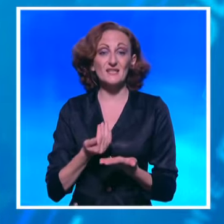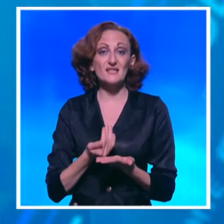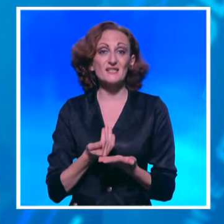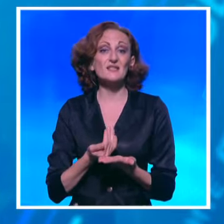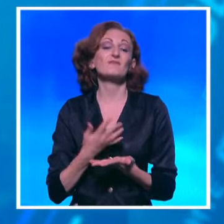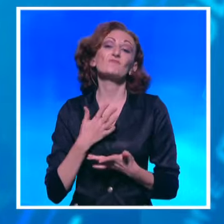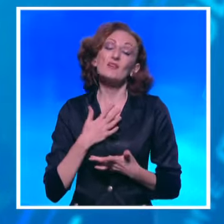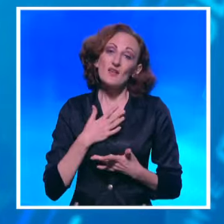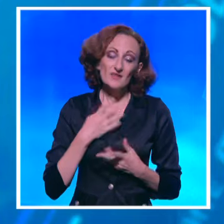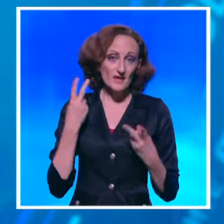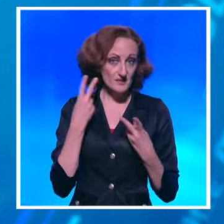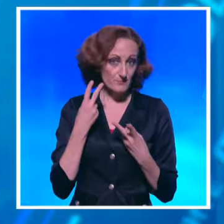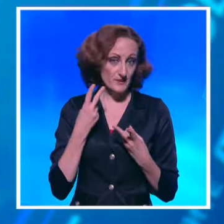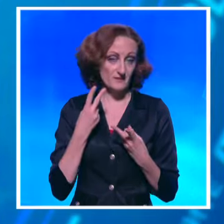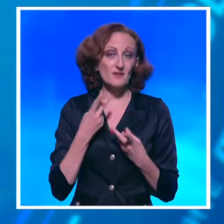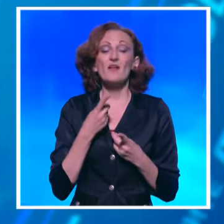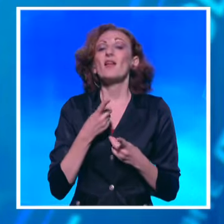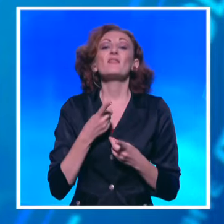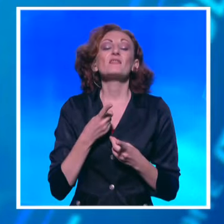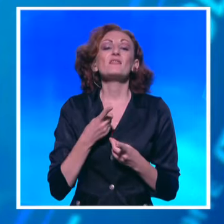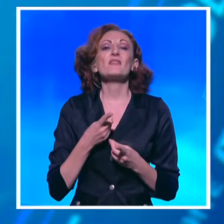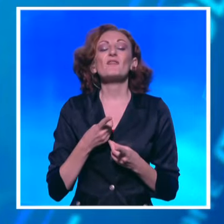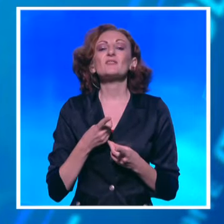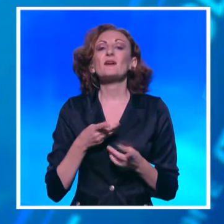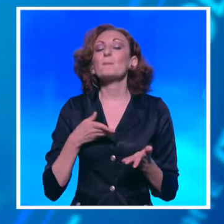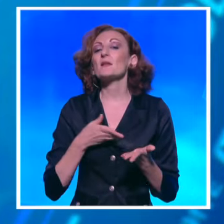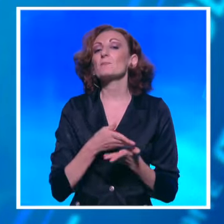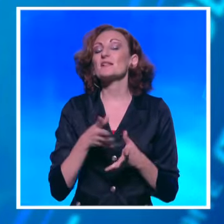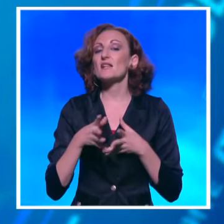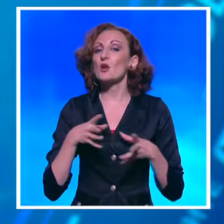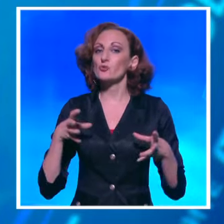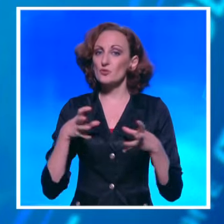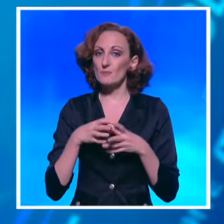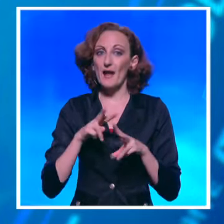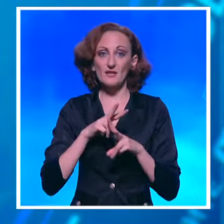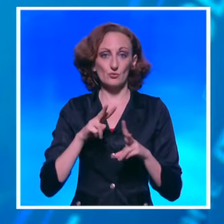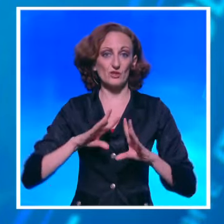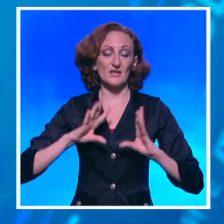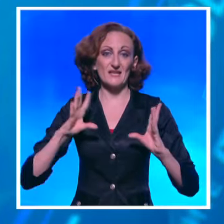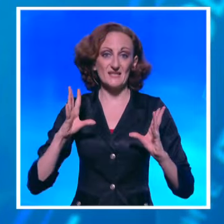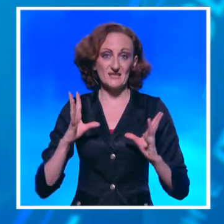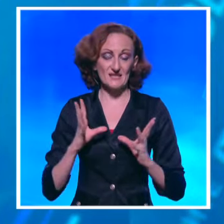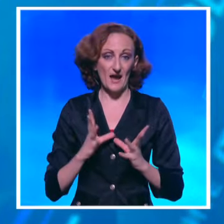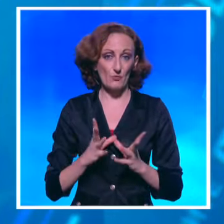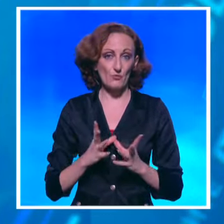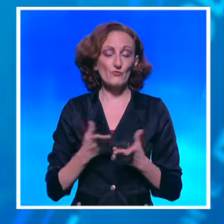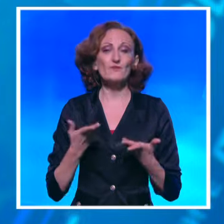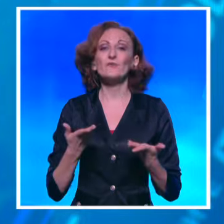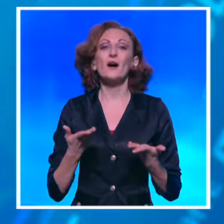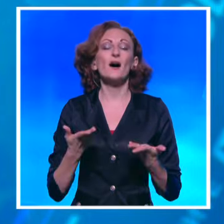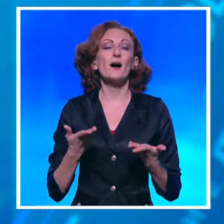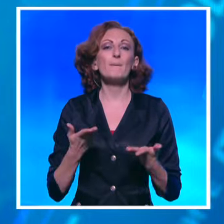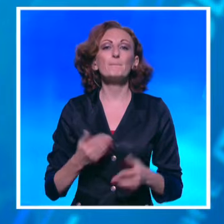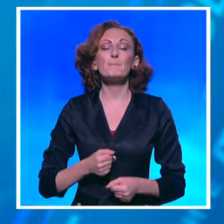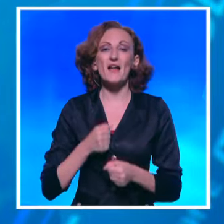ценз, нали, всякакви такива неща, те трябва да минат през Народно събрание на Парламентарна република. Да. Други са изцяло в прерогативите, в